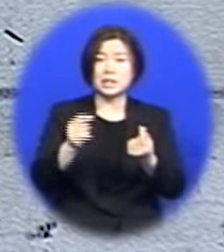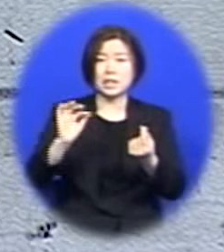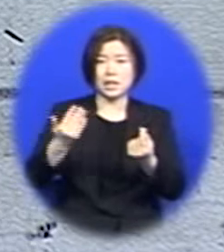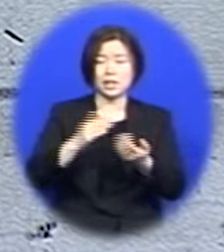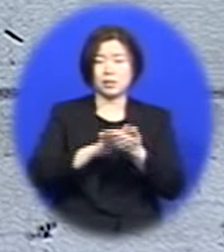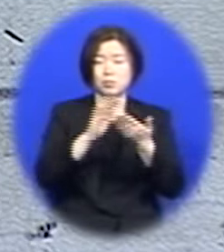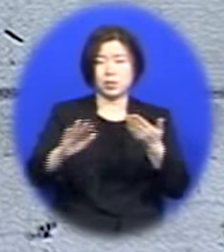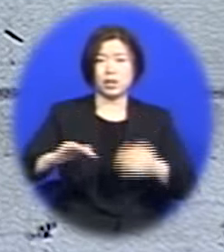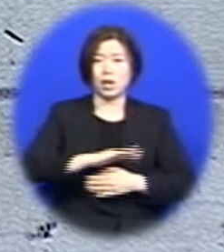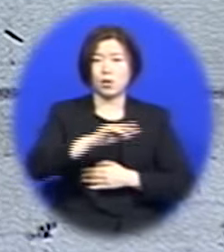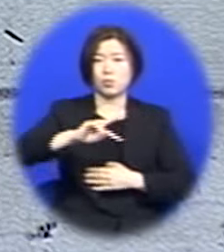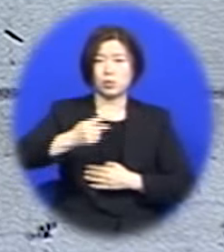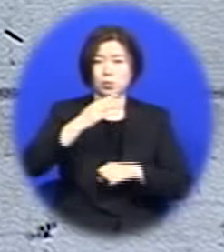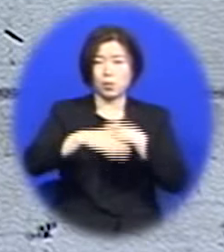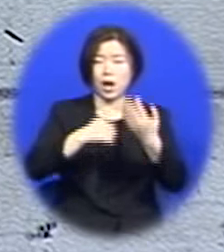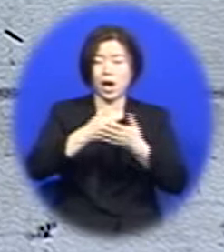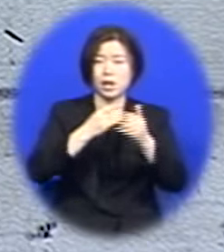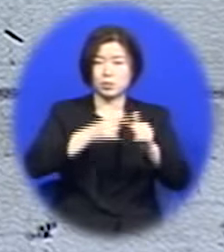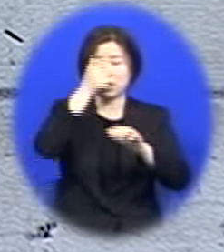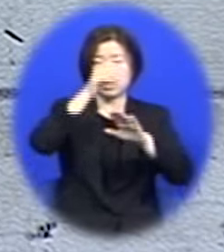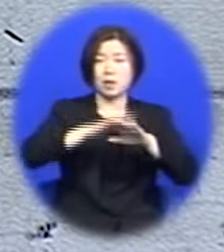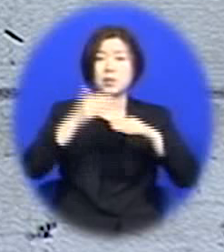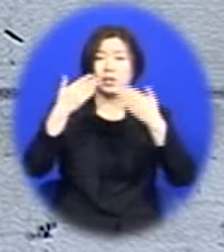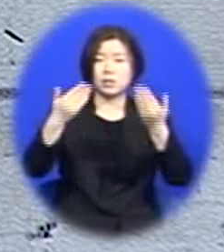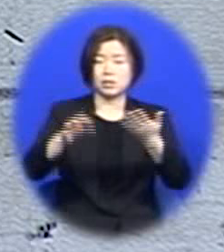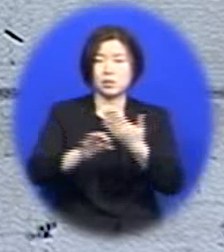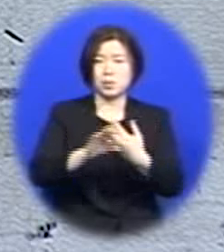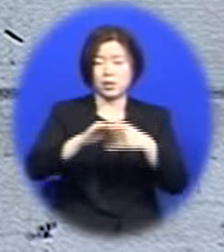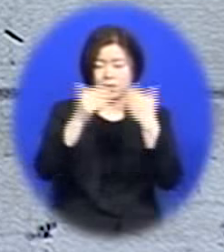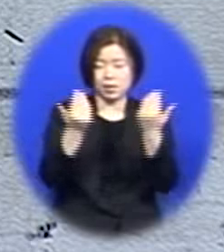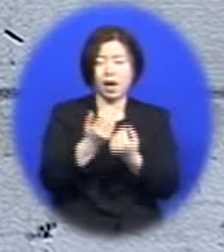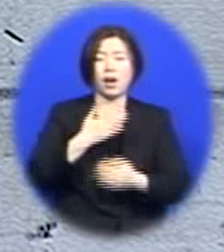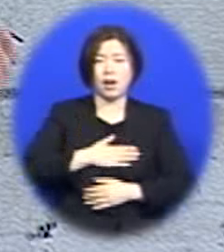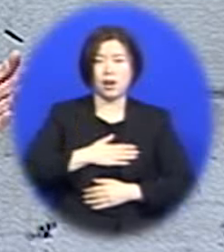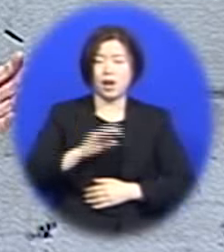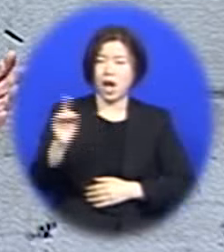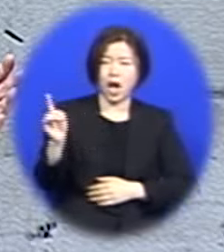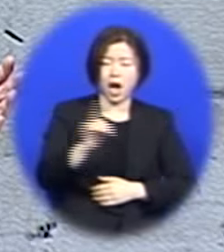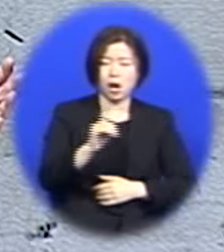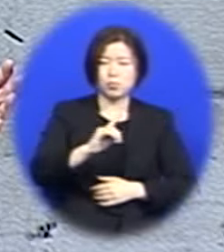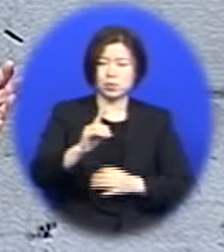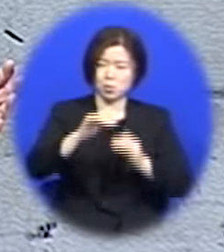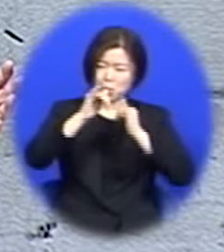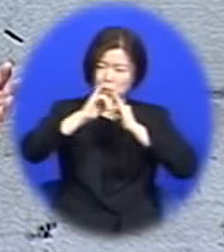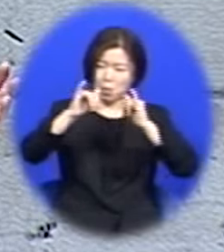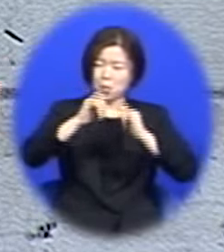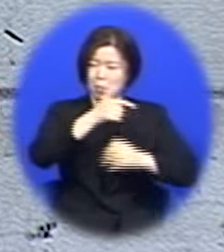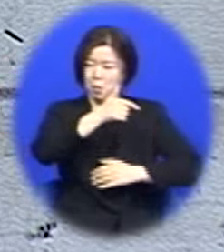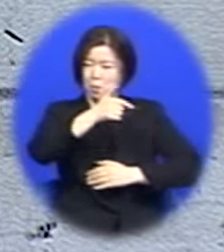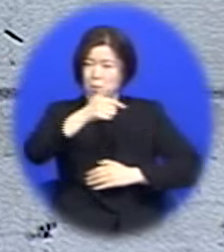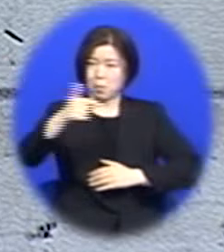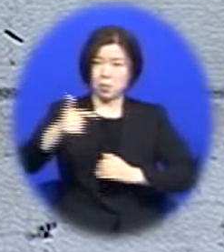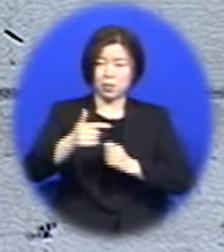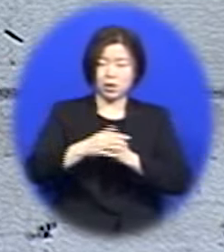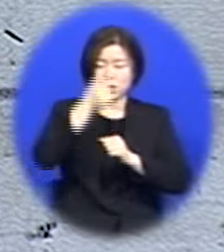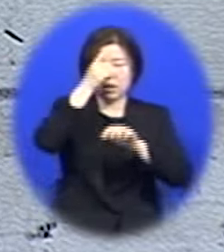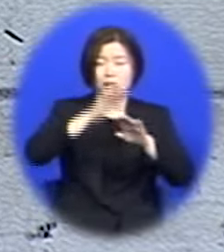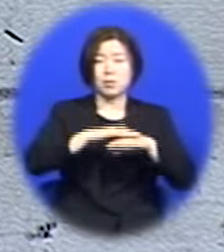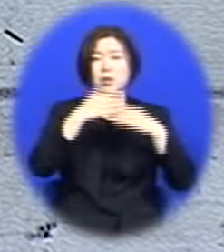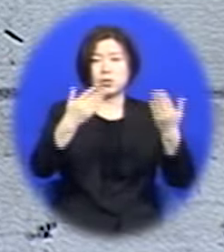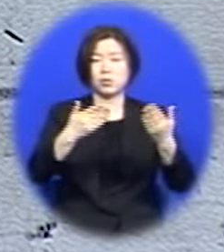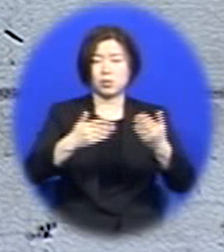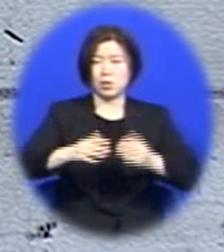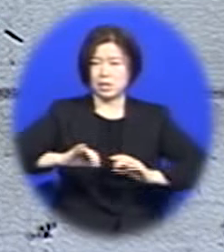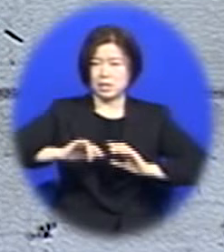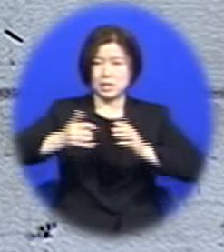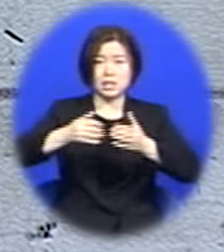예배 드리면 우리가 다 압니다. 아무리 거창하게, 아무리 웅장하게, 아무리 세상 없는 설교를